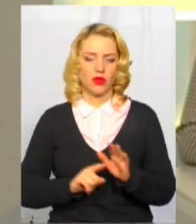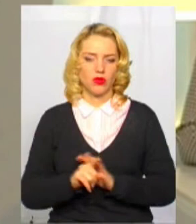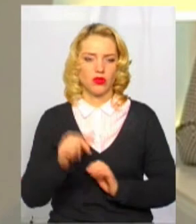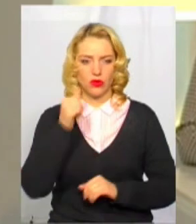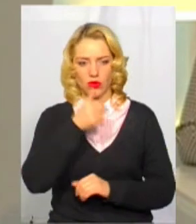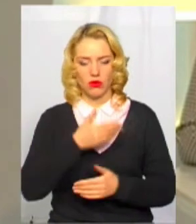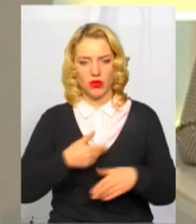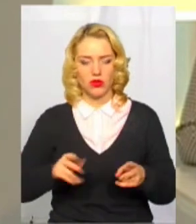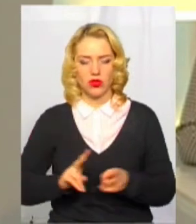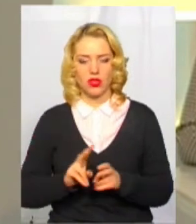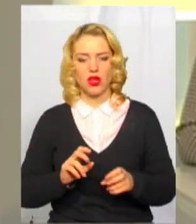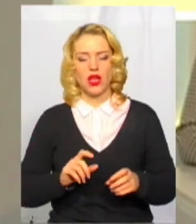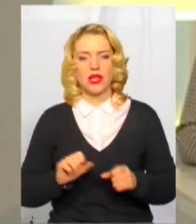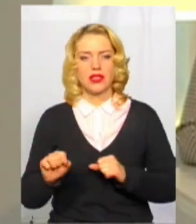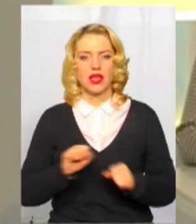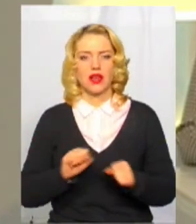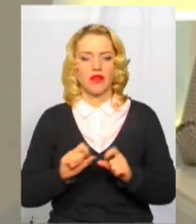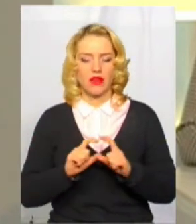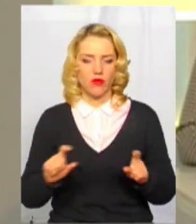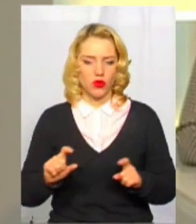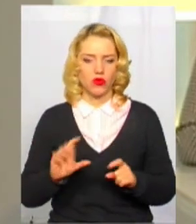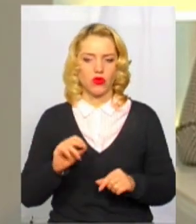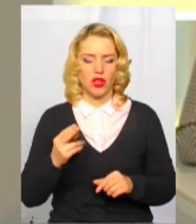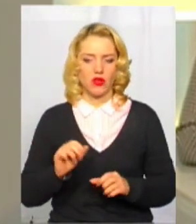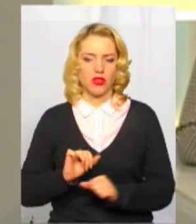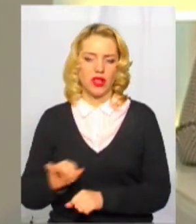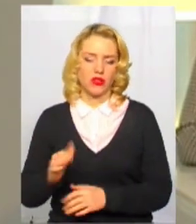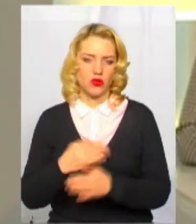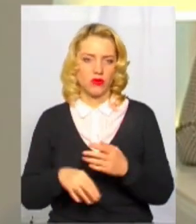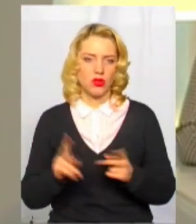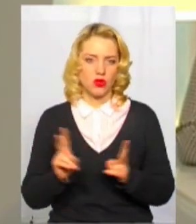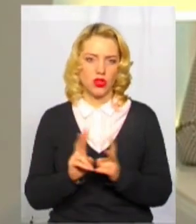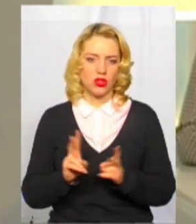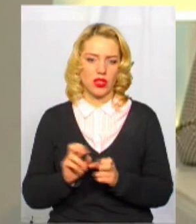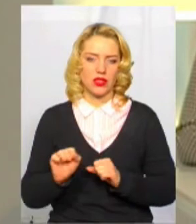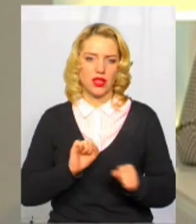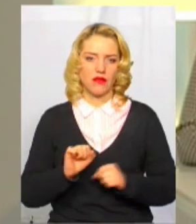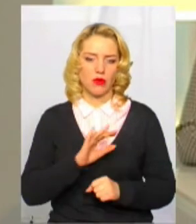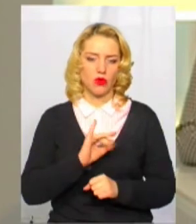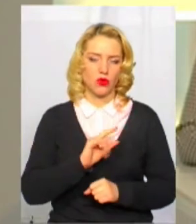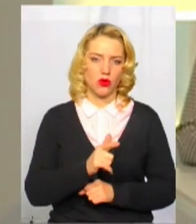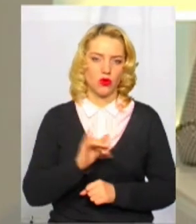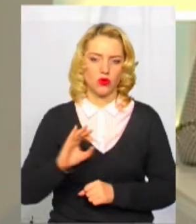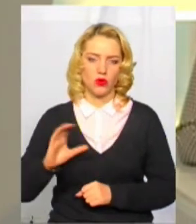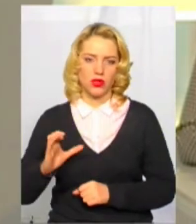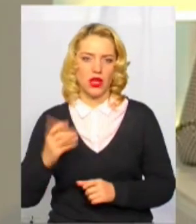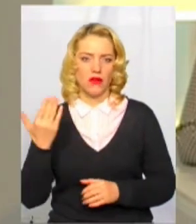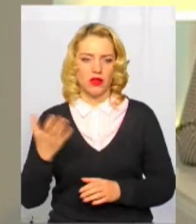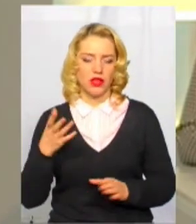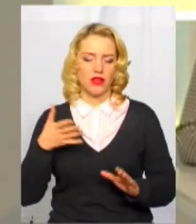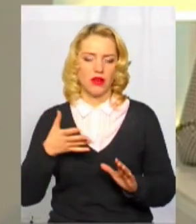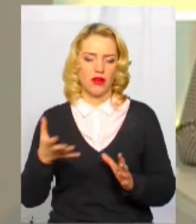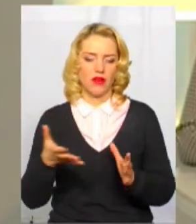ми зустрічалися з керівником фонду соціального захисту інвалідів, ми зустрічалися з керівниками УТОС і УТОГ. В цілому вони